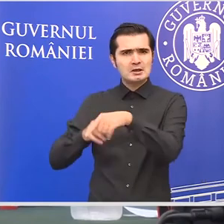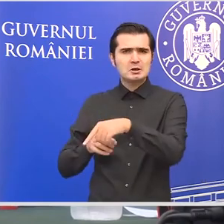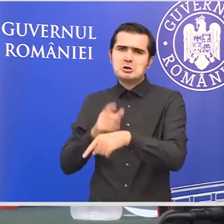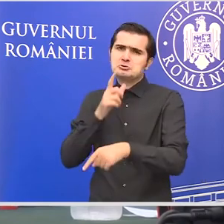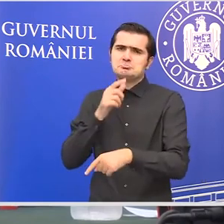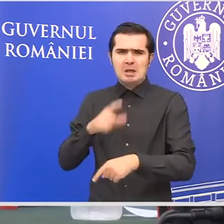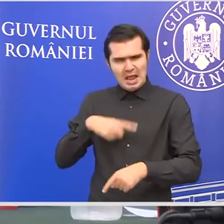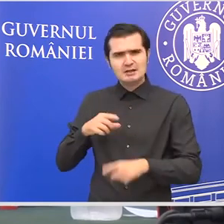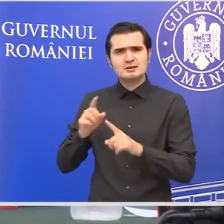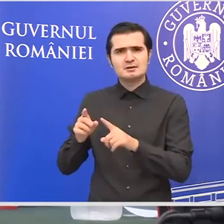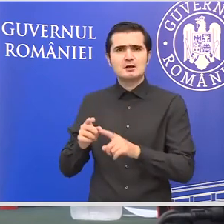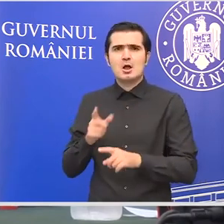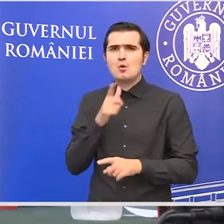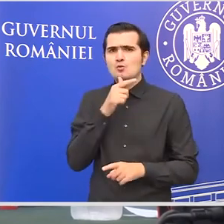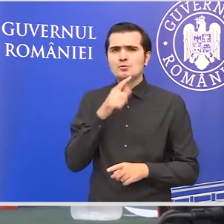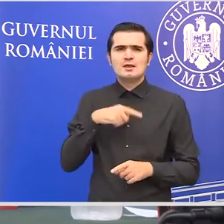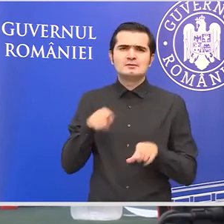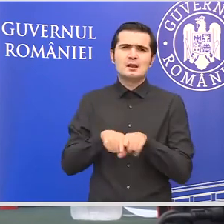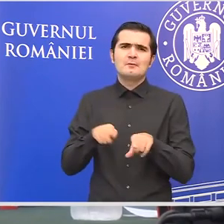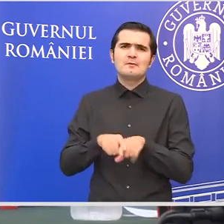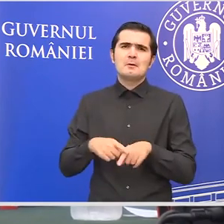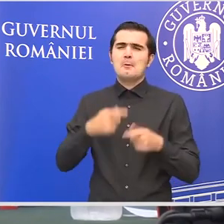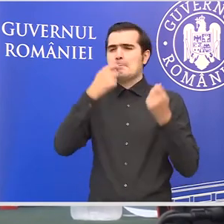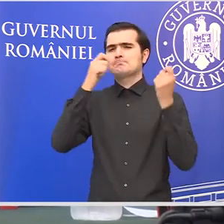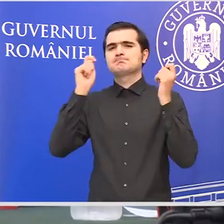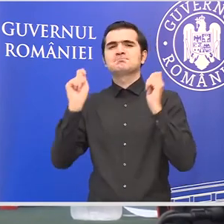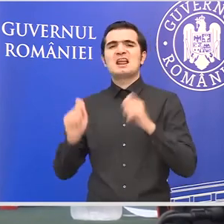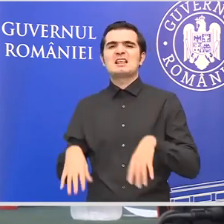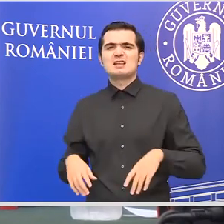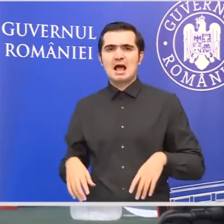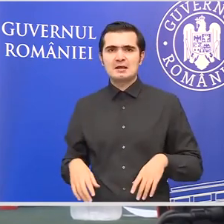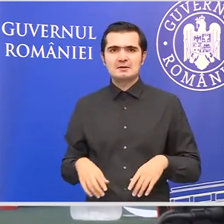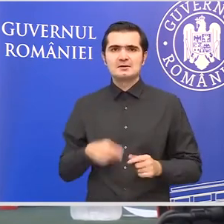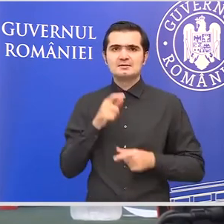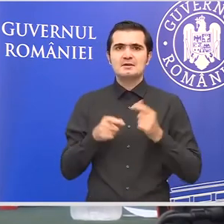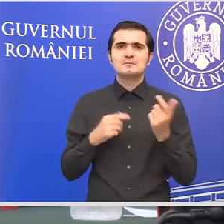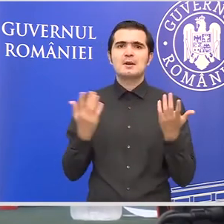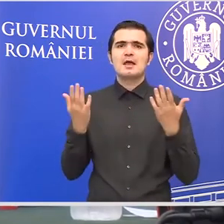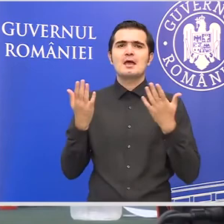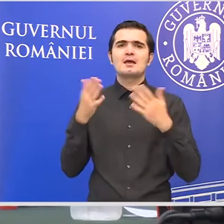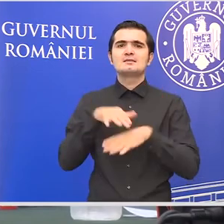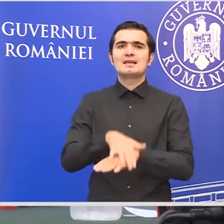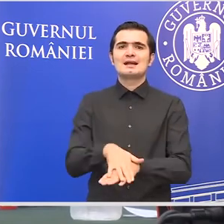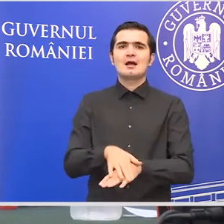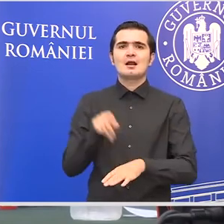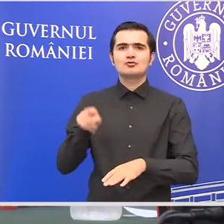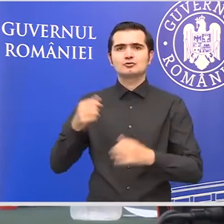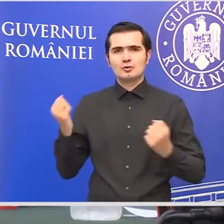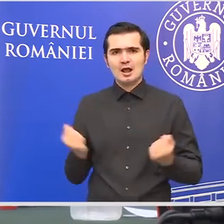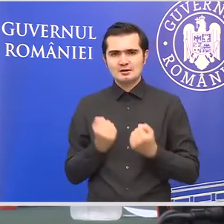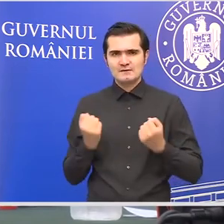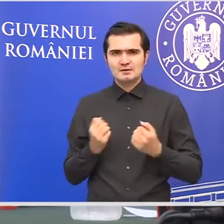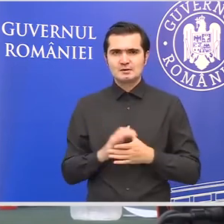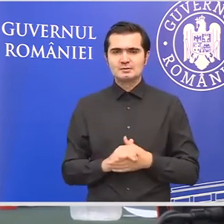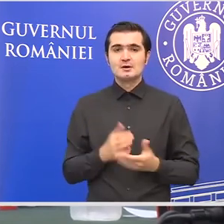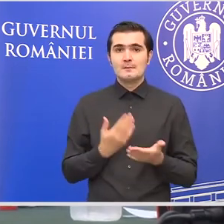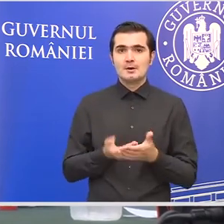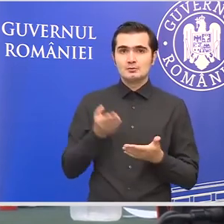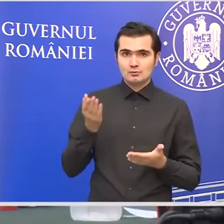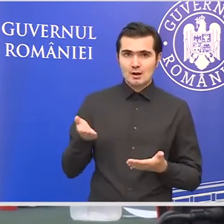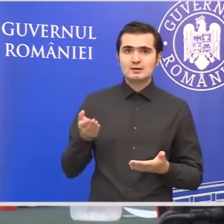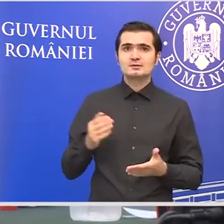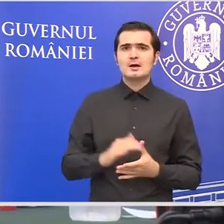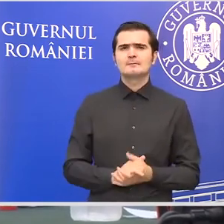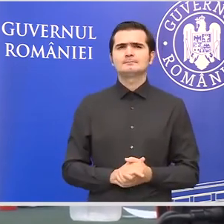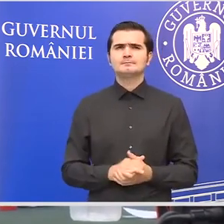există o delăsare, aș putea spune, vis-a-vis de integrarea acestor activități. Tocmai de aceea